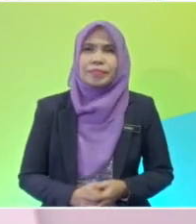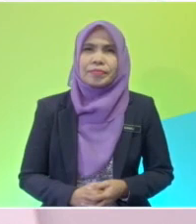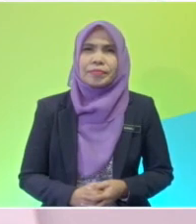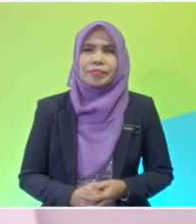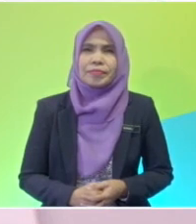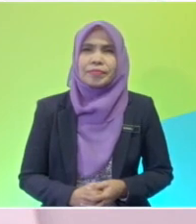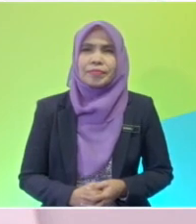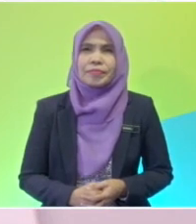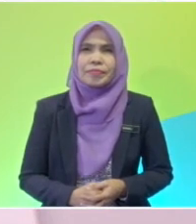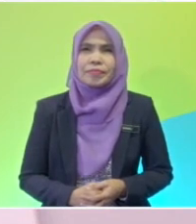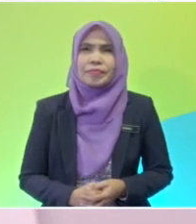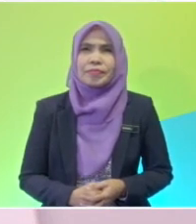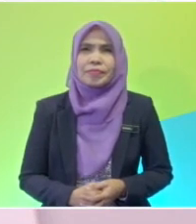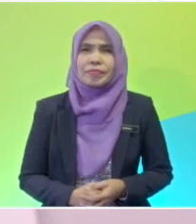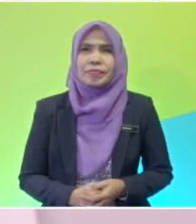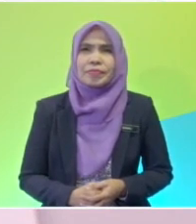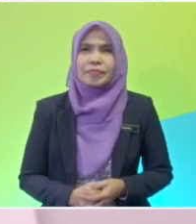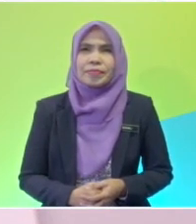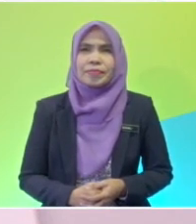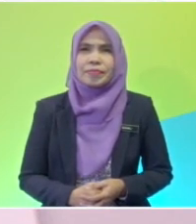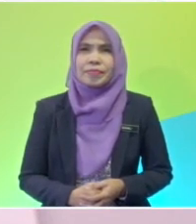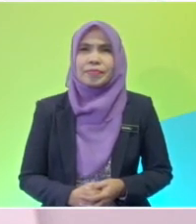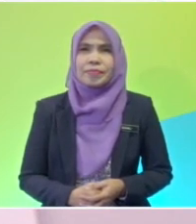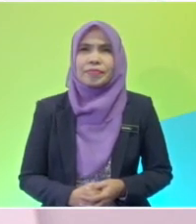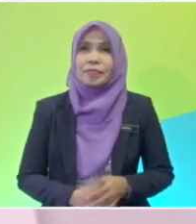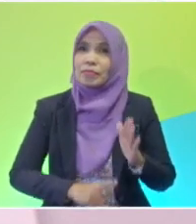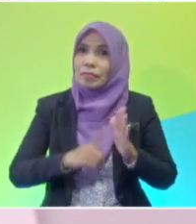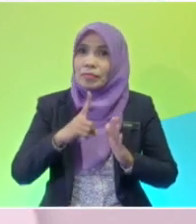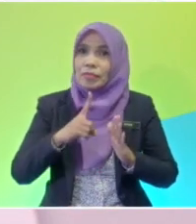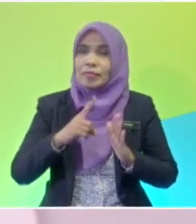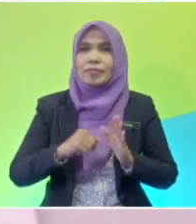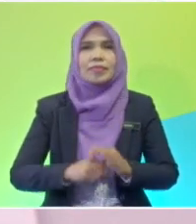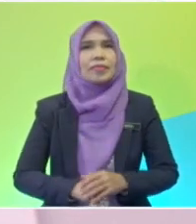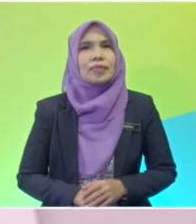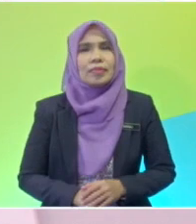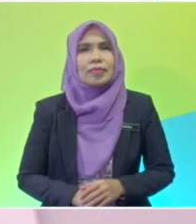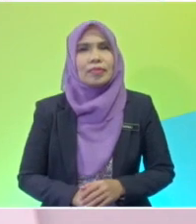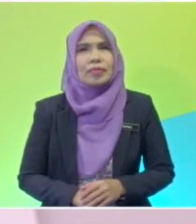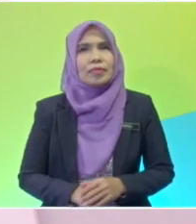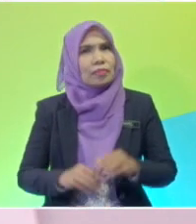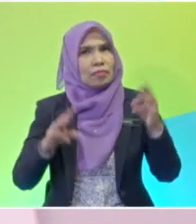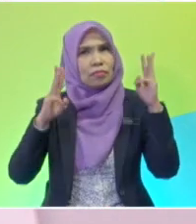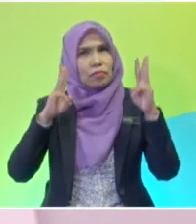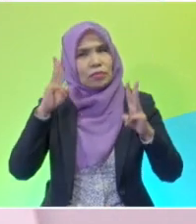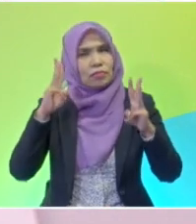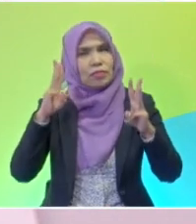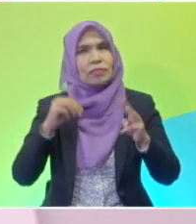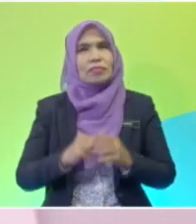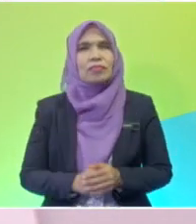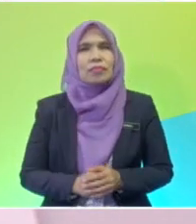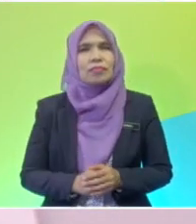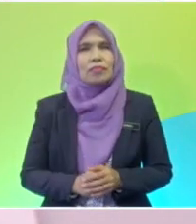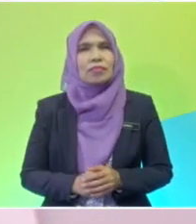lah kita tengoblak ciri-ciri individu kritik diri yang tinggi ah ini yang kita bimbang sebenarnya ini yang sebenarnya kita perlu